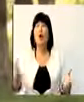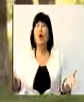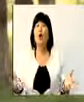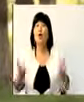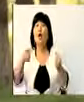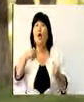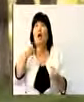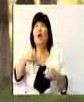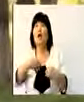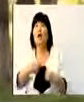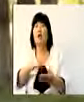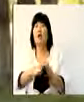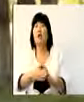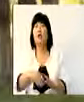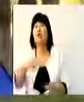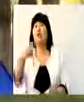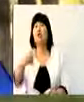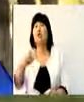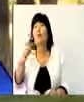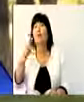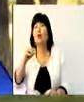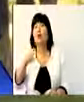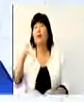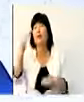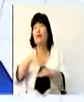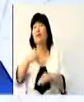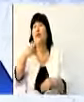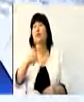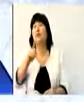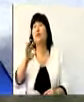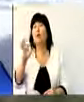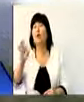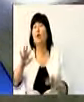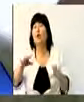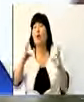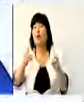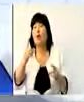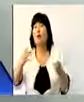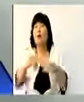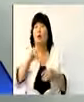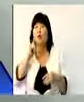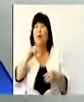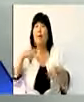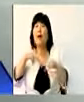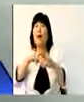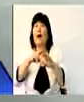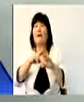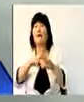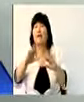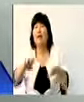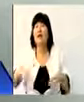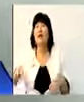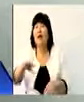Құтқарушылардың айтуынша қайғылы жағдай мамырдың 23 күні кешкі сағат 21:00 шамасында орын алды. Бір топ жас Астана шағын мөлтек ауданының